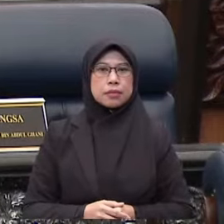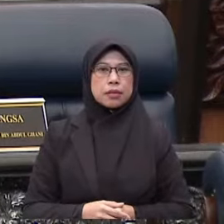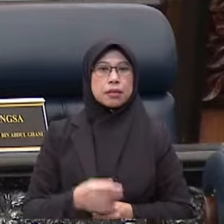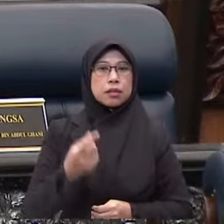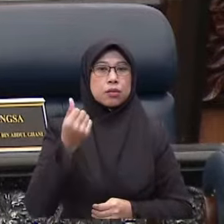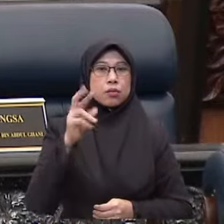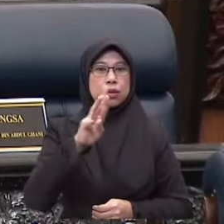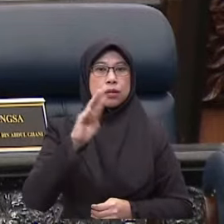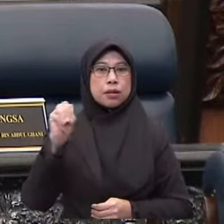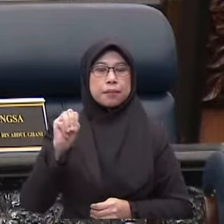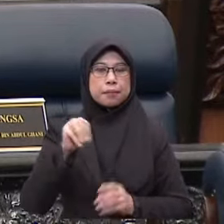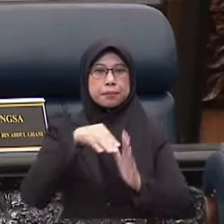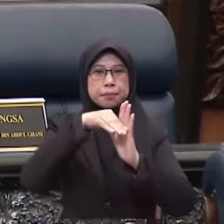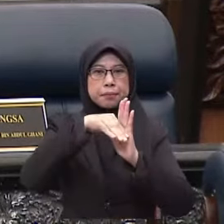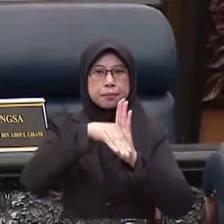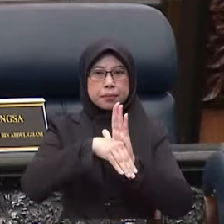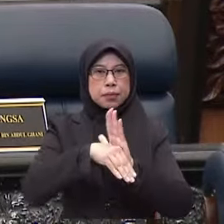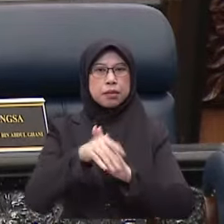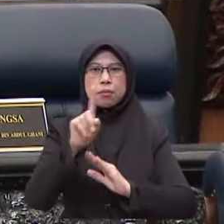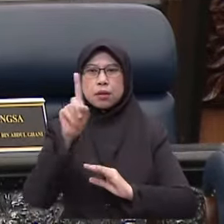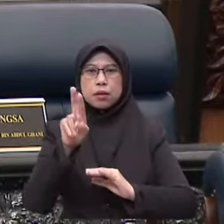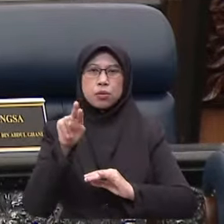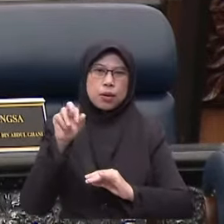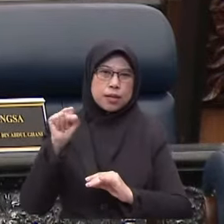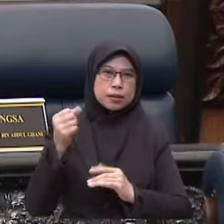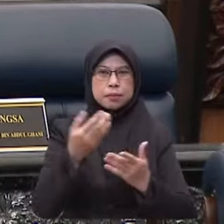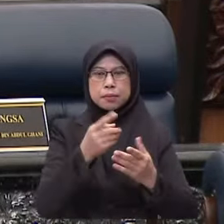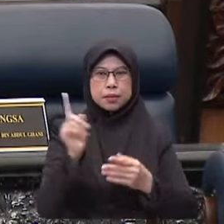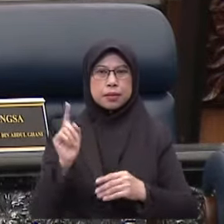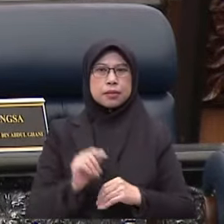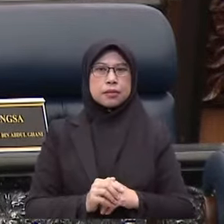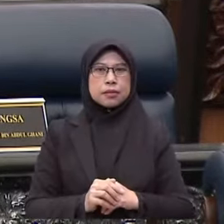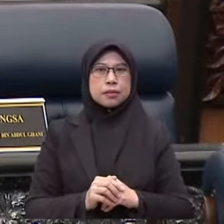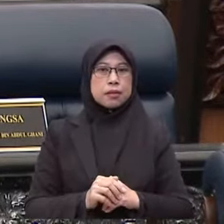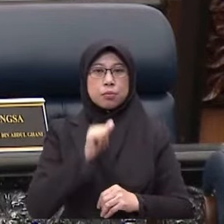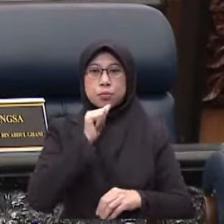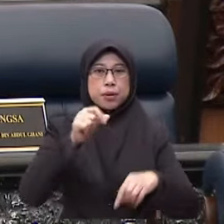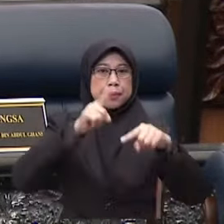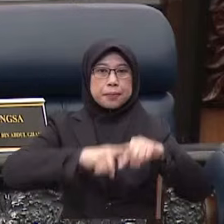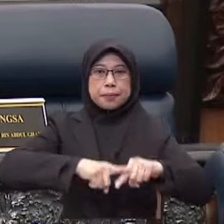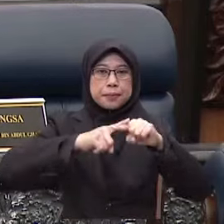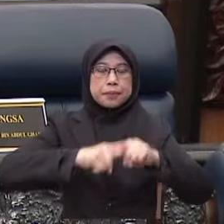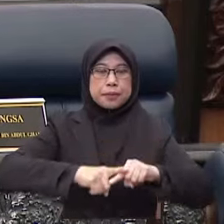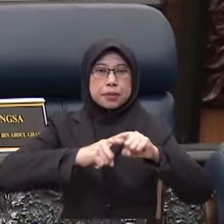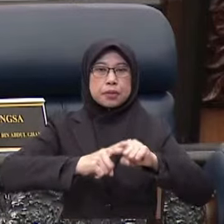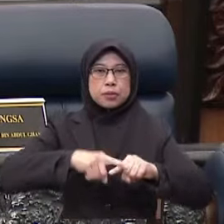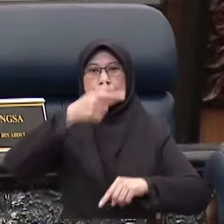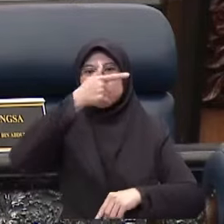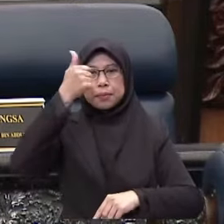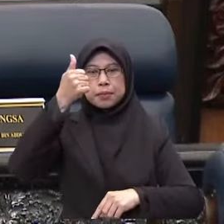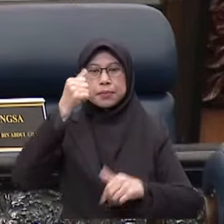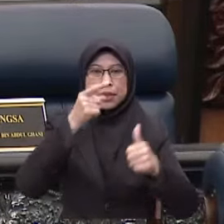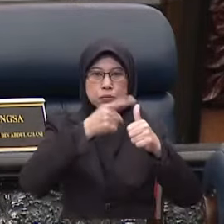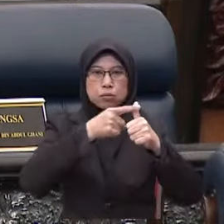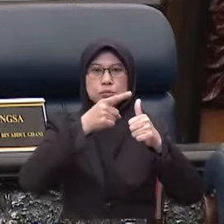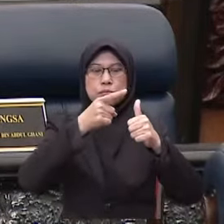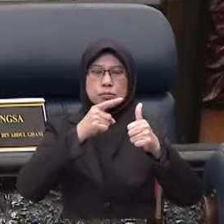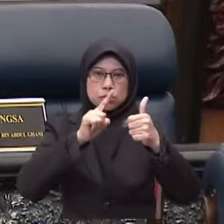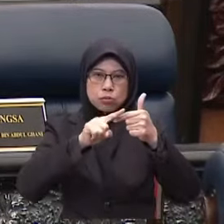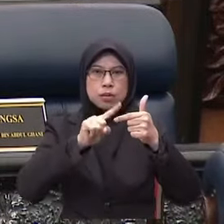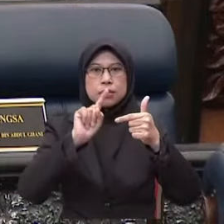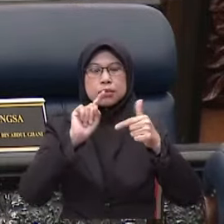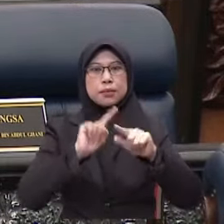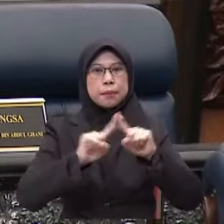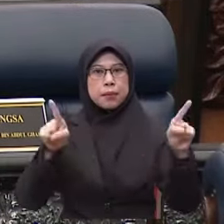Ringgit atau mana-mana mata Wang sesebuah negara tidaklah bergantung kepada satu-atu faktor sahaja tetapi